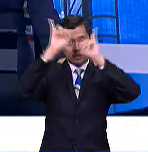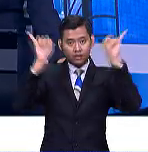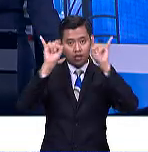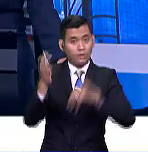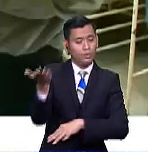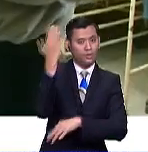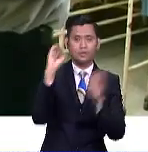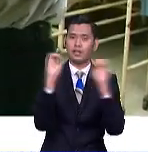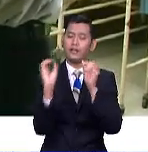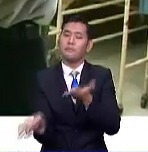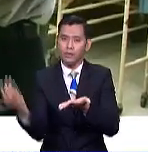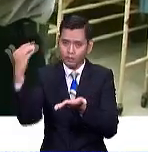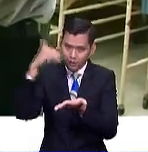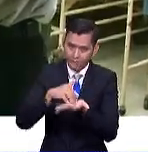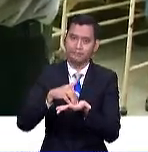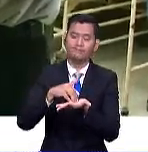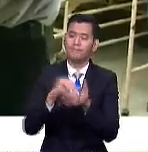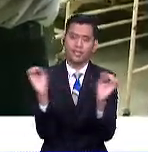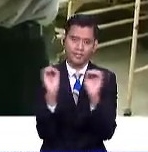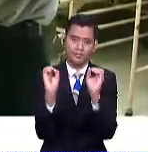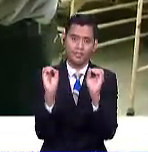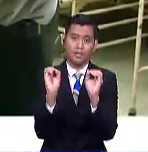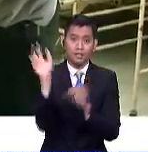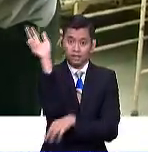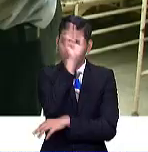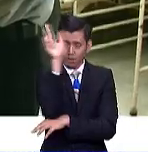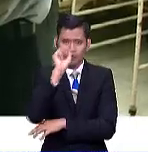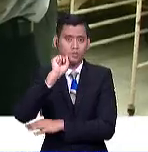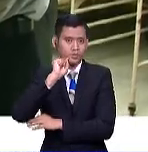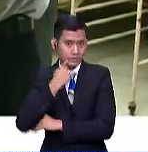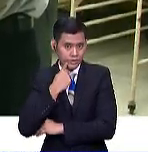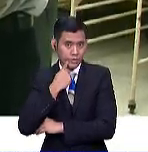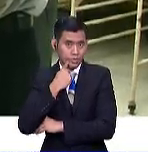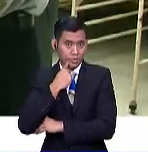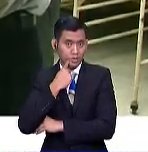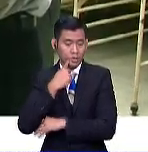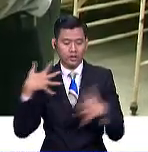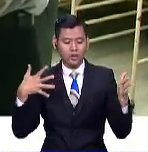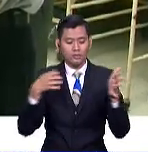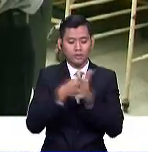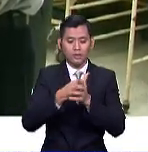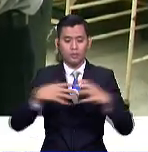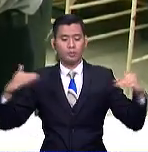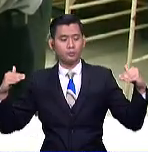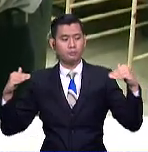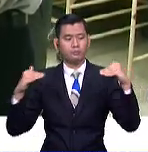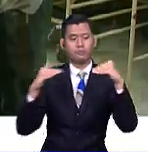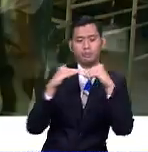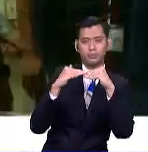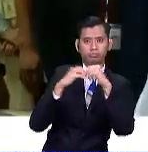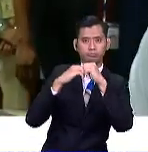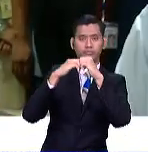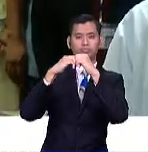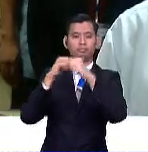berulang. Beliau berkata kerajaan memandang serius kemalangan yang melibatkan dua tren LRT